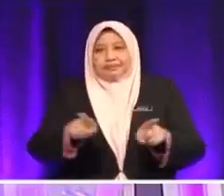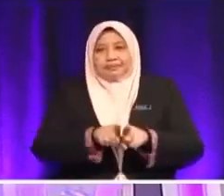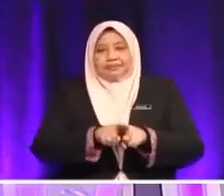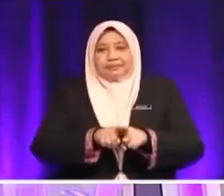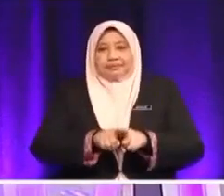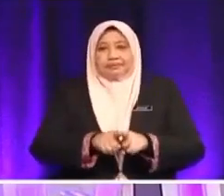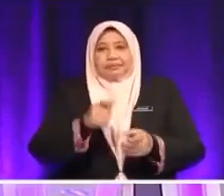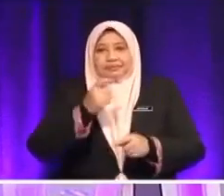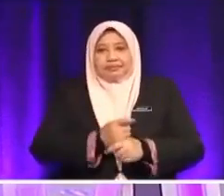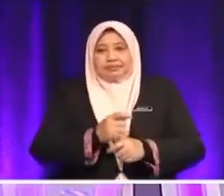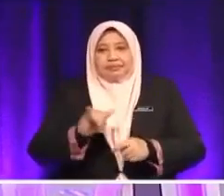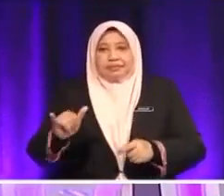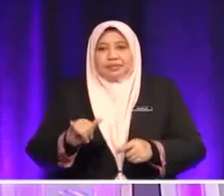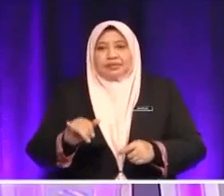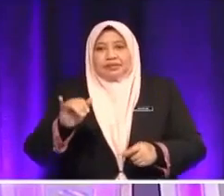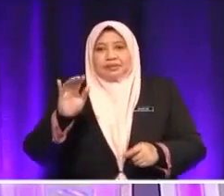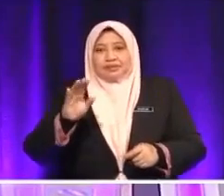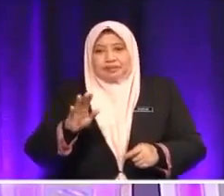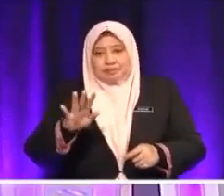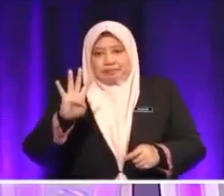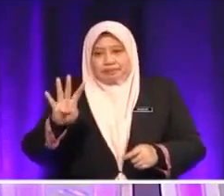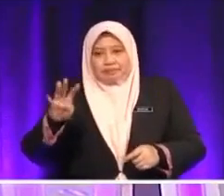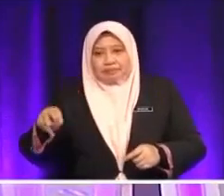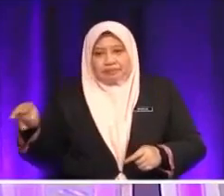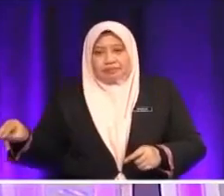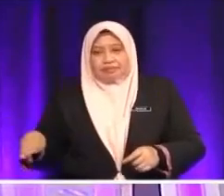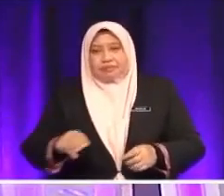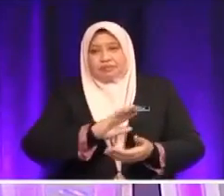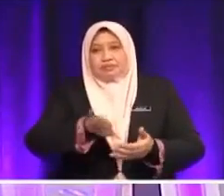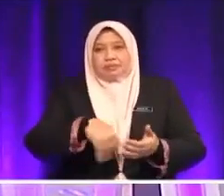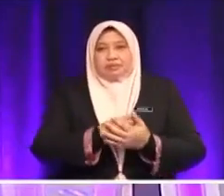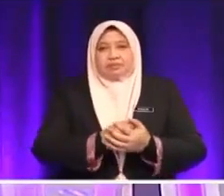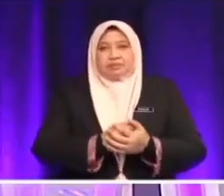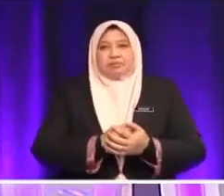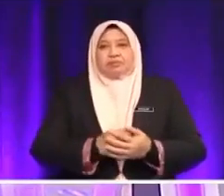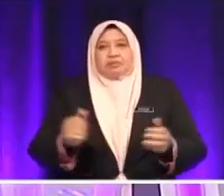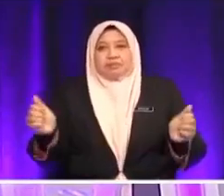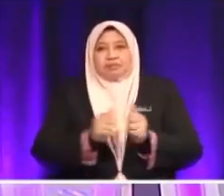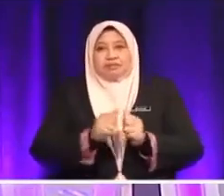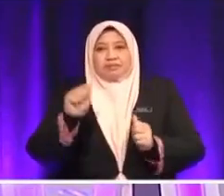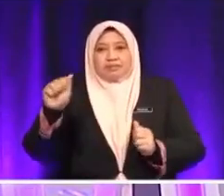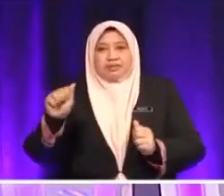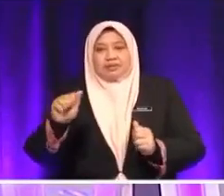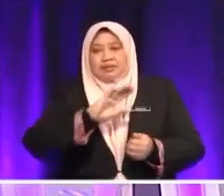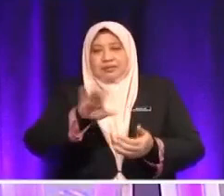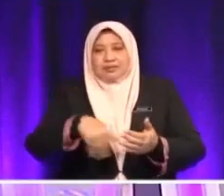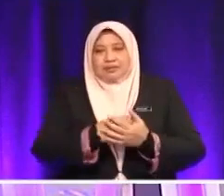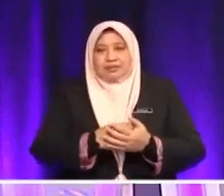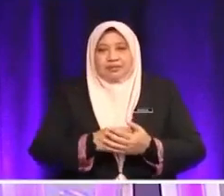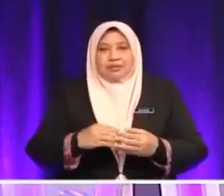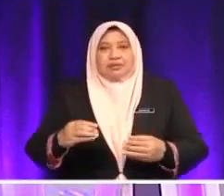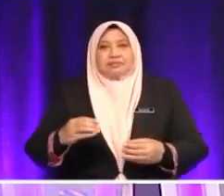dan tentunya ke-4 murid kita dalam kalian cara sesungguhnya mulai dengan nama e sesungguhnya Cemerlang yang mereka